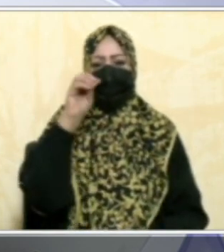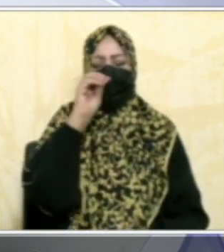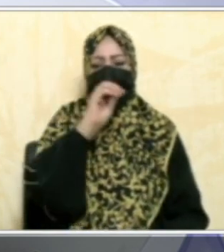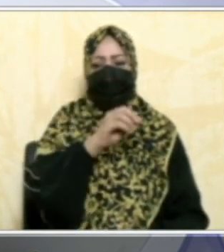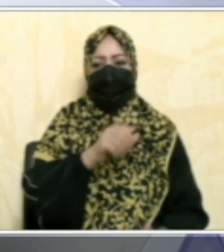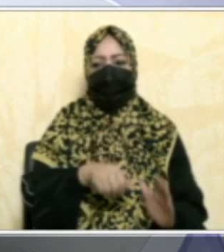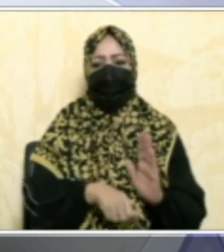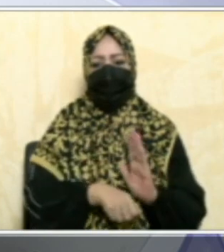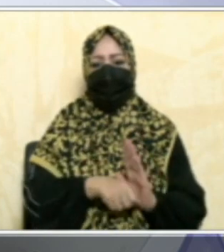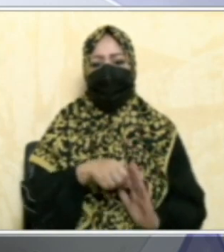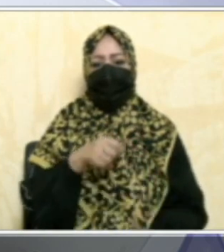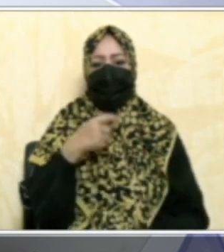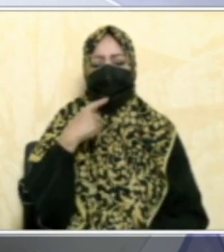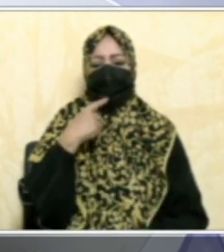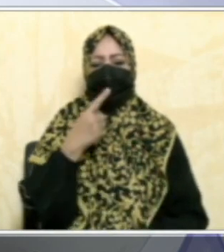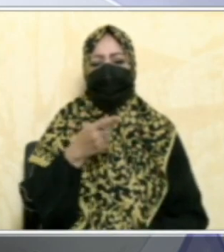الله